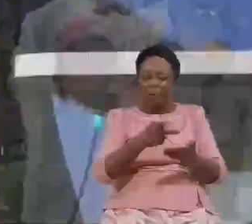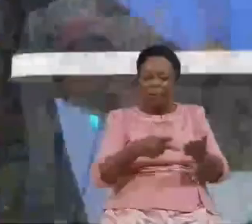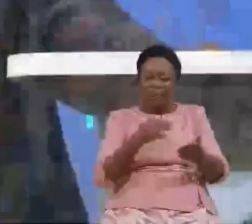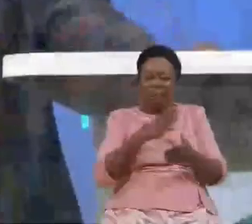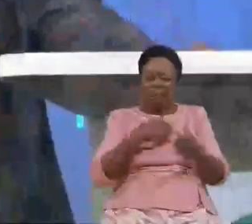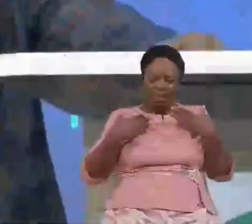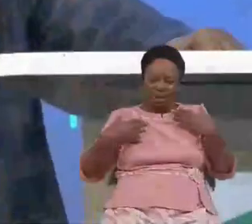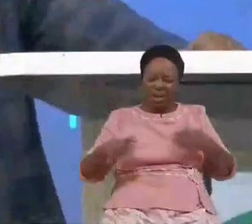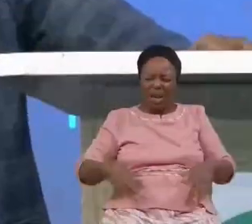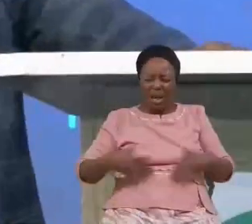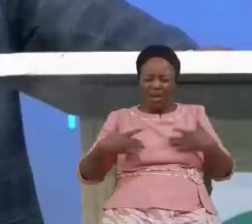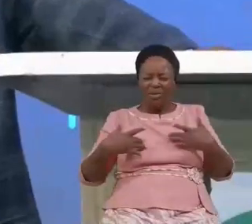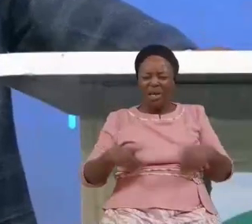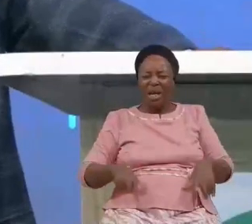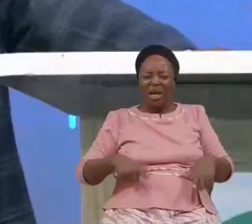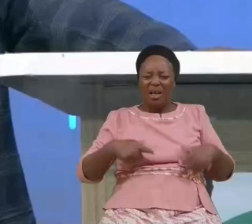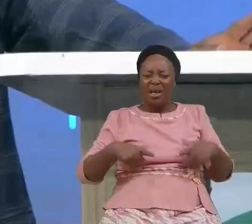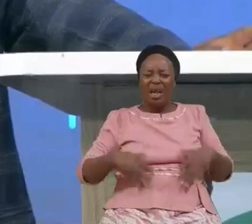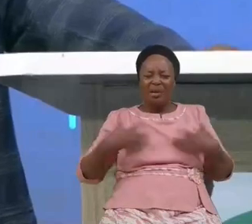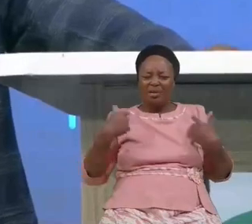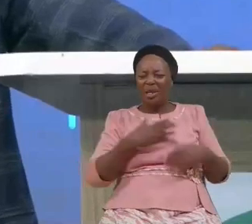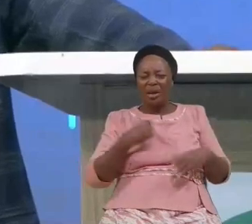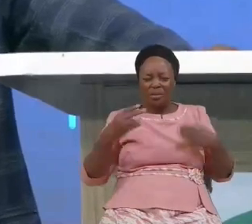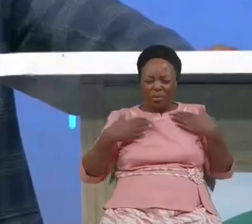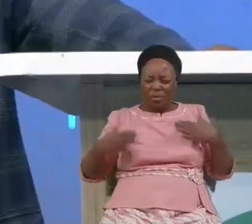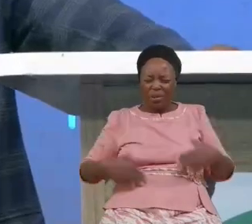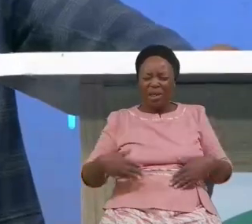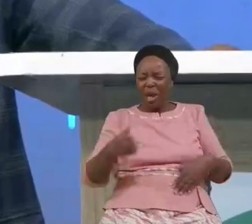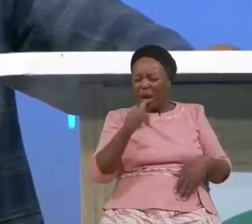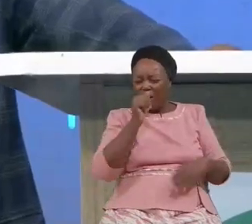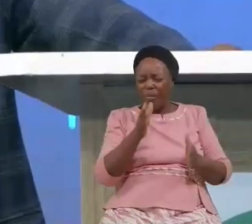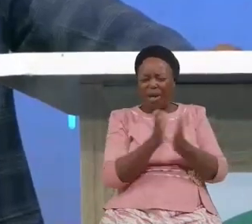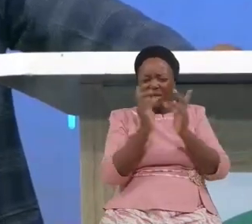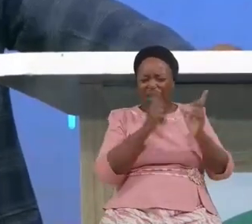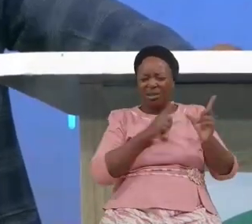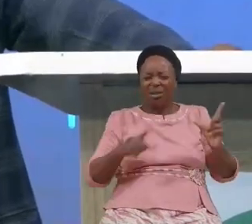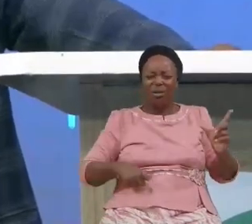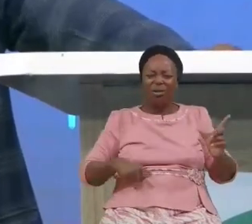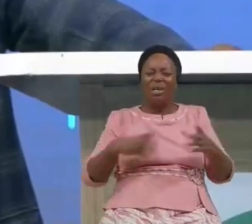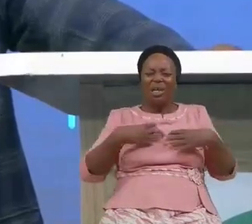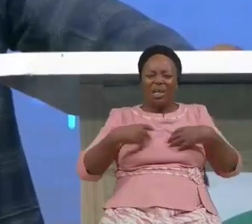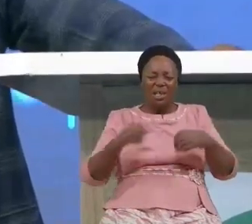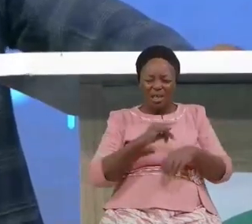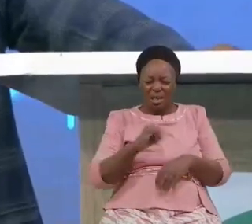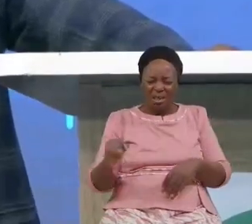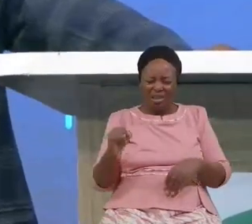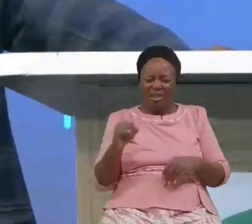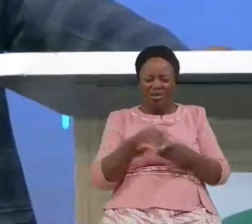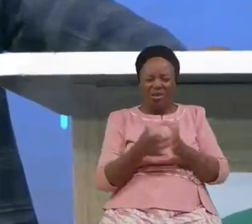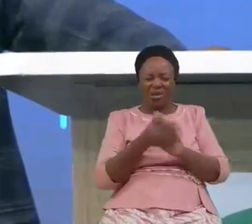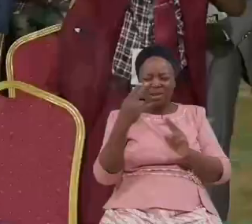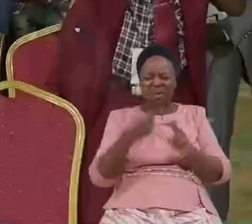toute partie du corps je demande Seigneur la guérison miracle